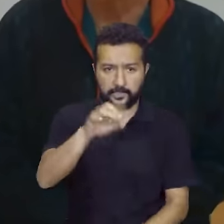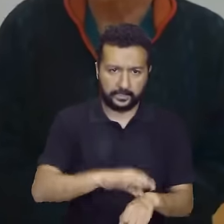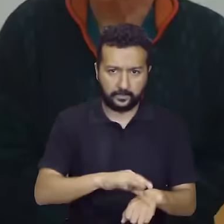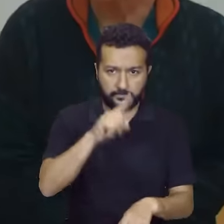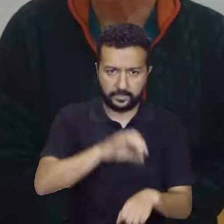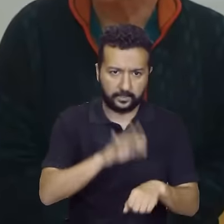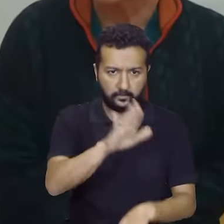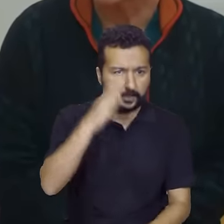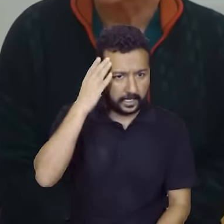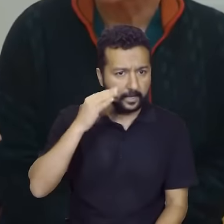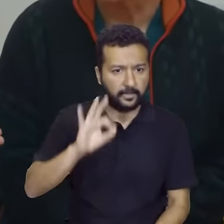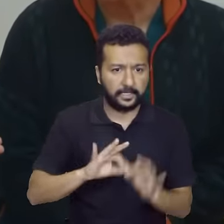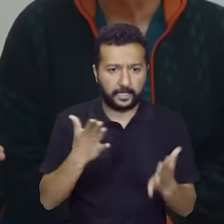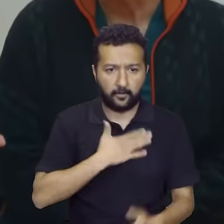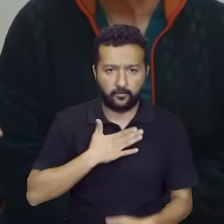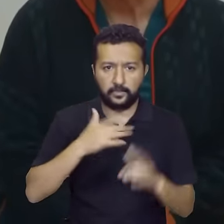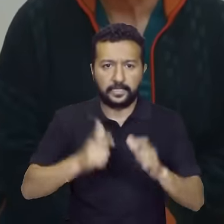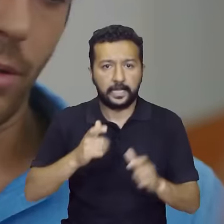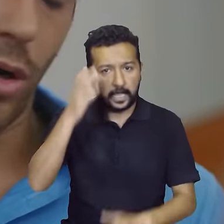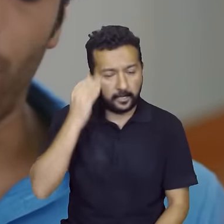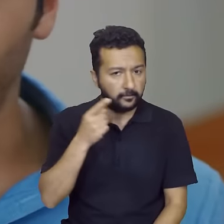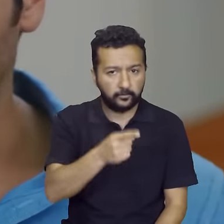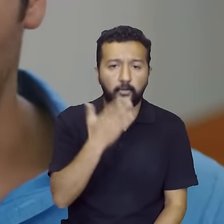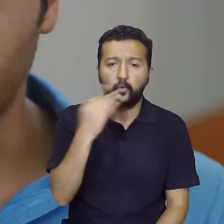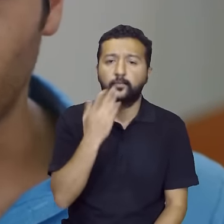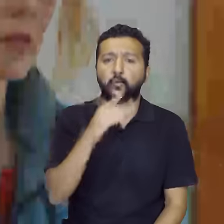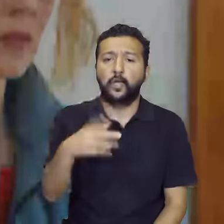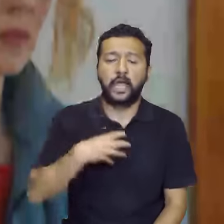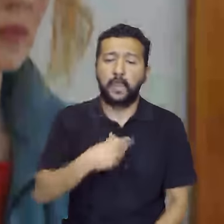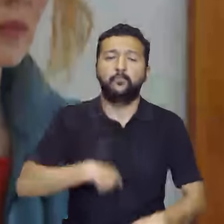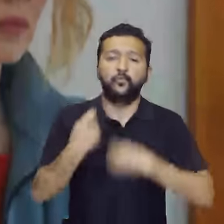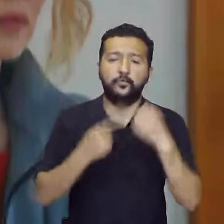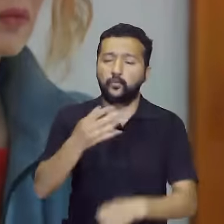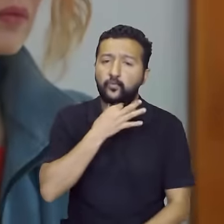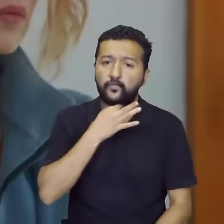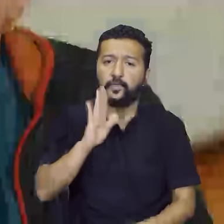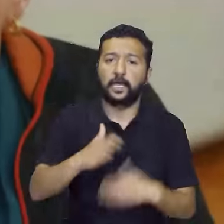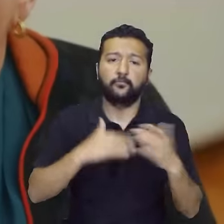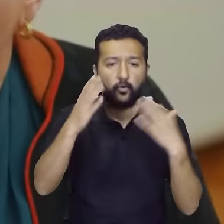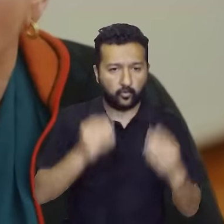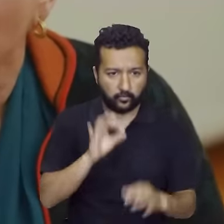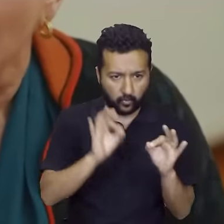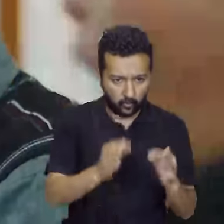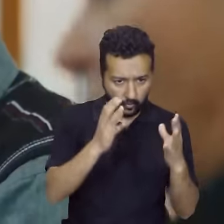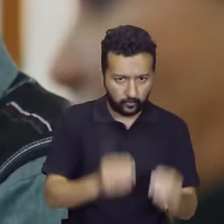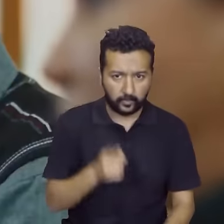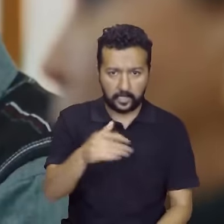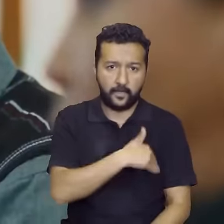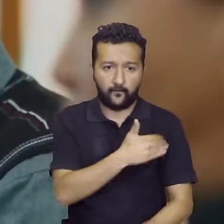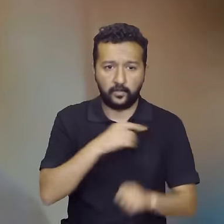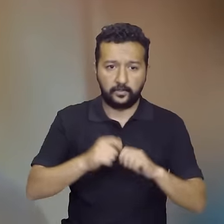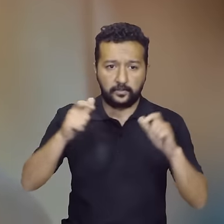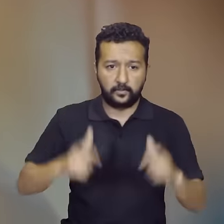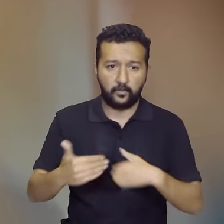dakika, bir dakika ya. Anlamadım. Ne ön cephesi? Nereye alıyorsunuz? Yok öyle bir şey. Annemin uydurması anneciğim, lütfen. Ay olur mu oğlum öyle şey?